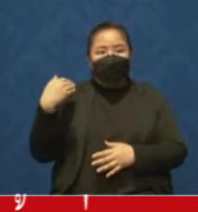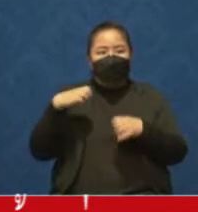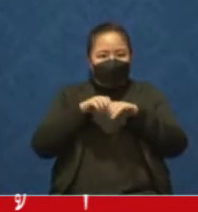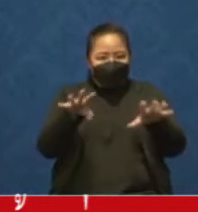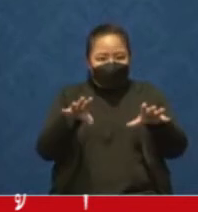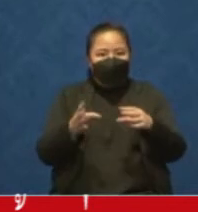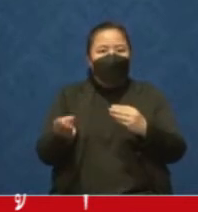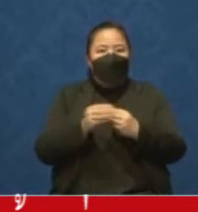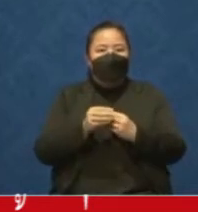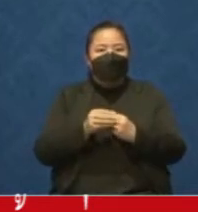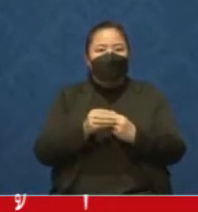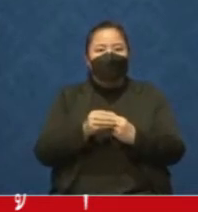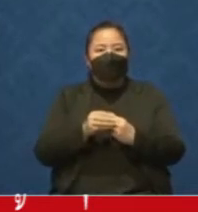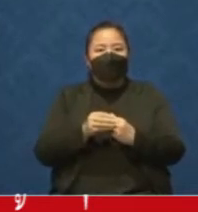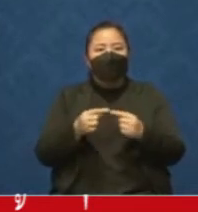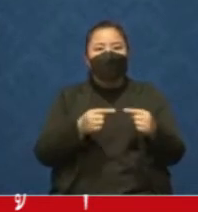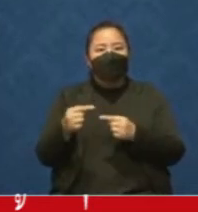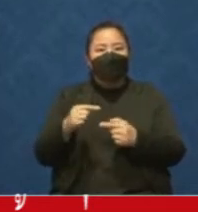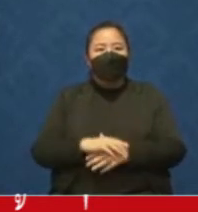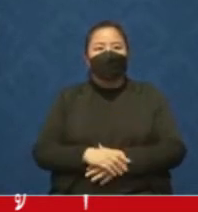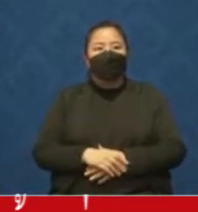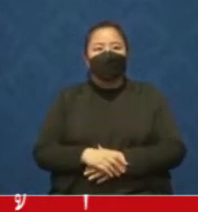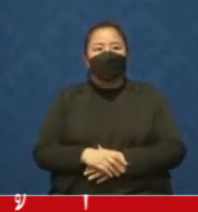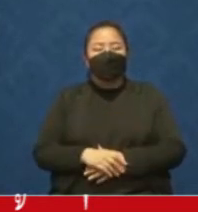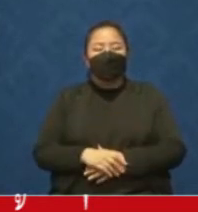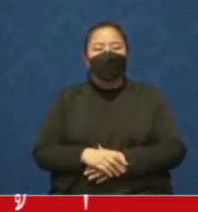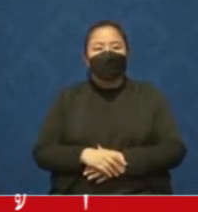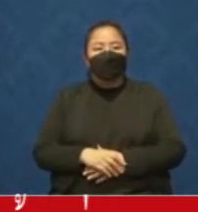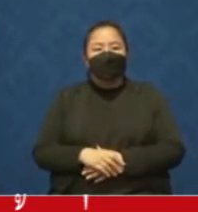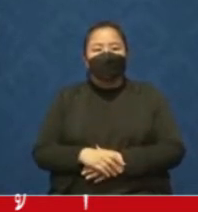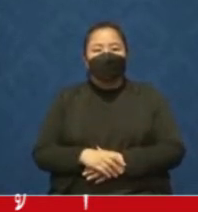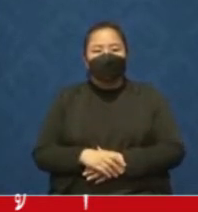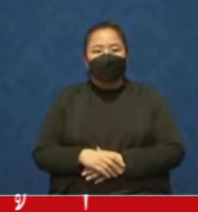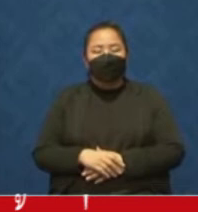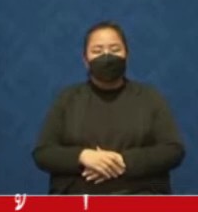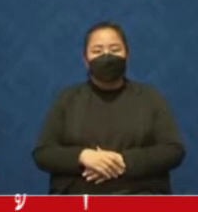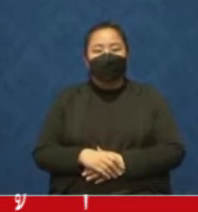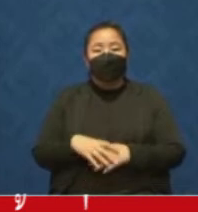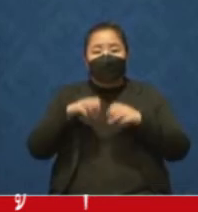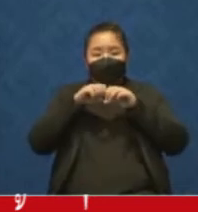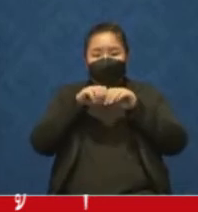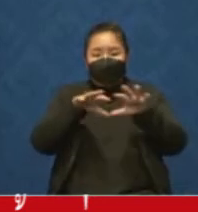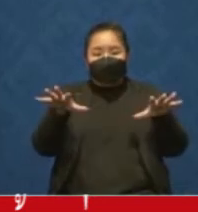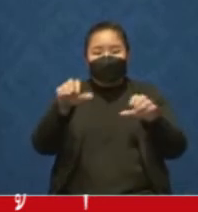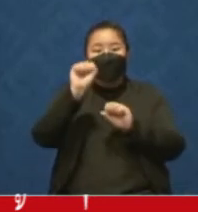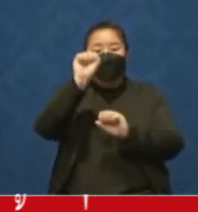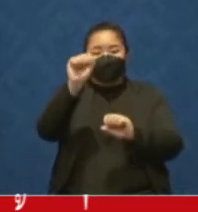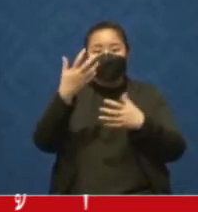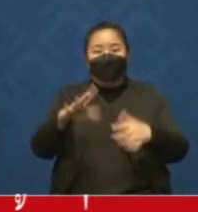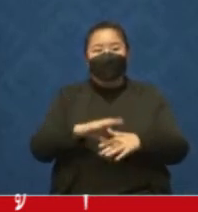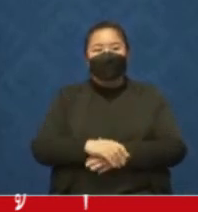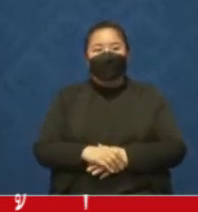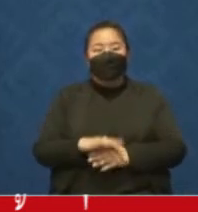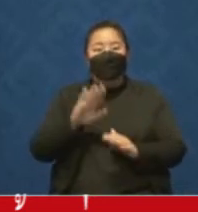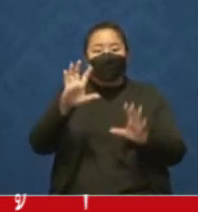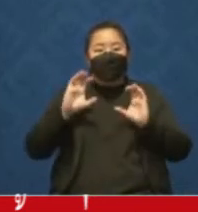าดที่รนแรงเกิดขึ้นต่อไปครับหลังจากประกาศของทั้งรา